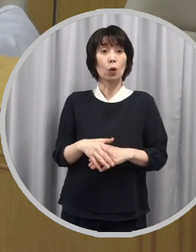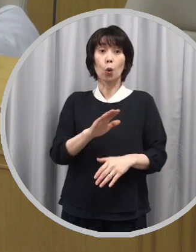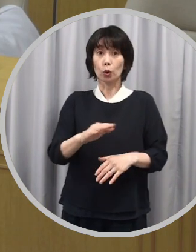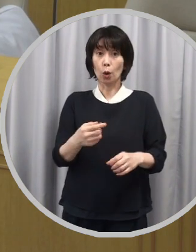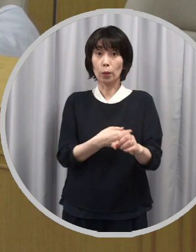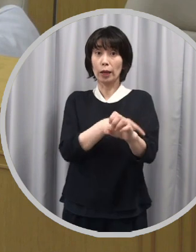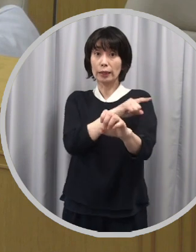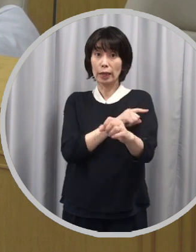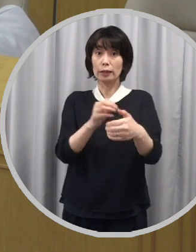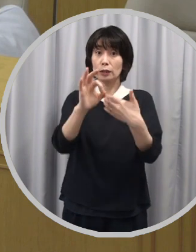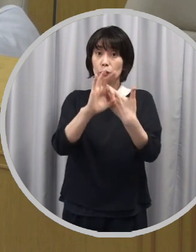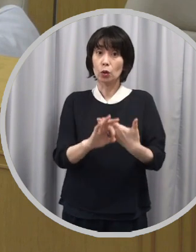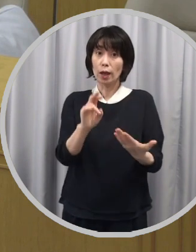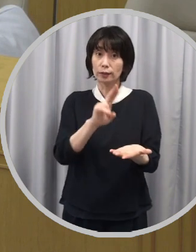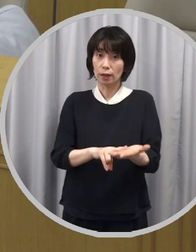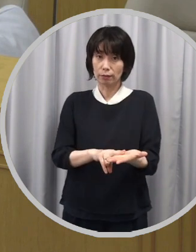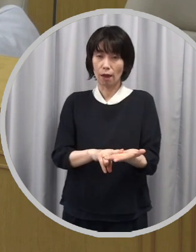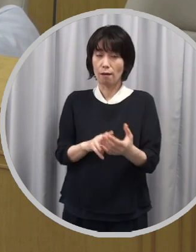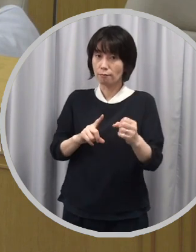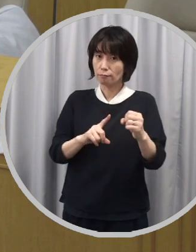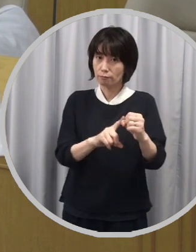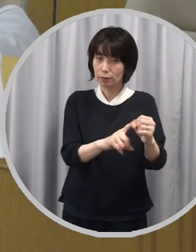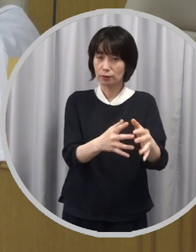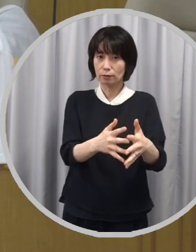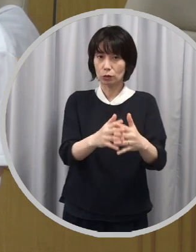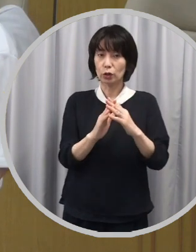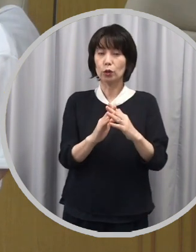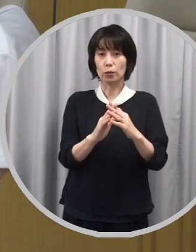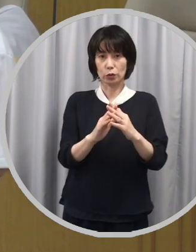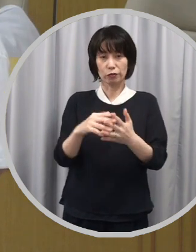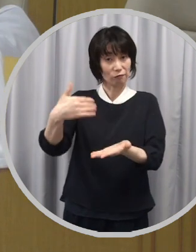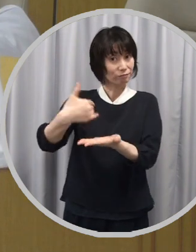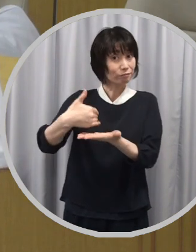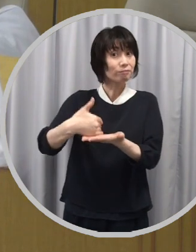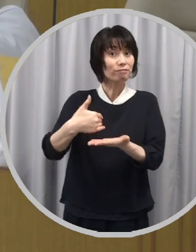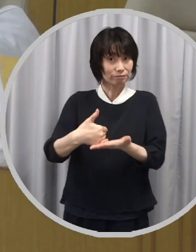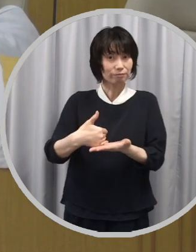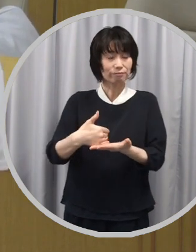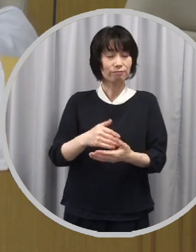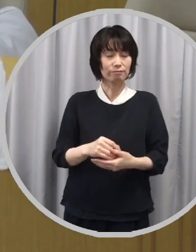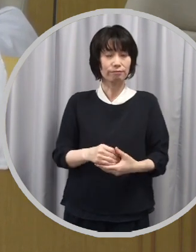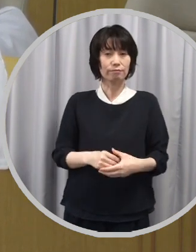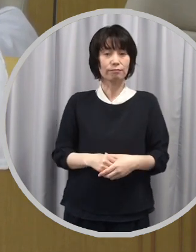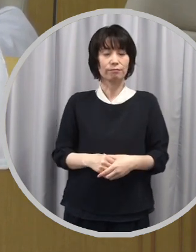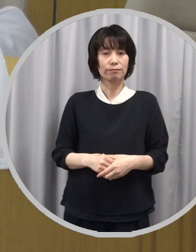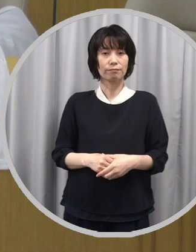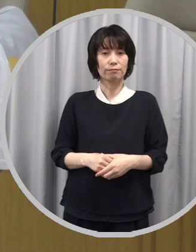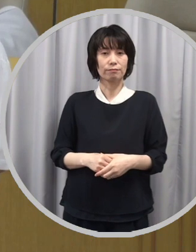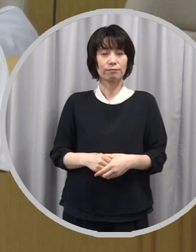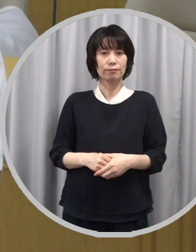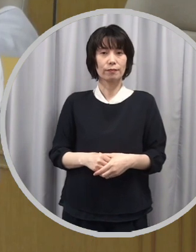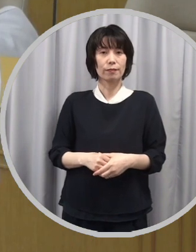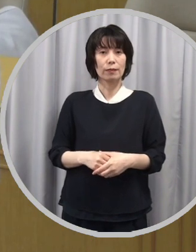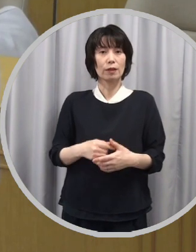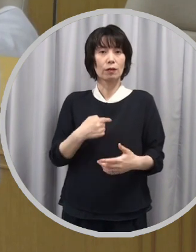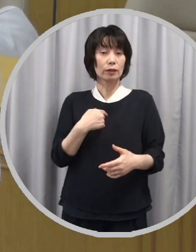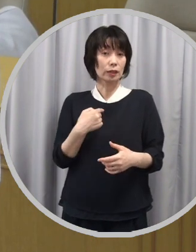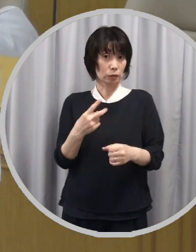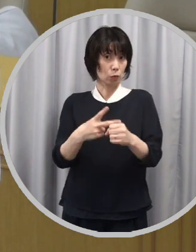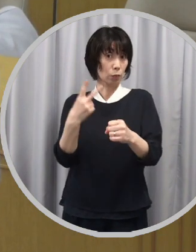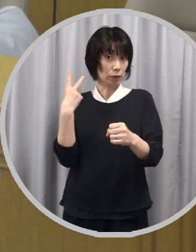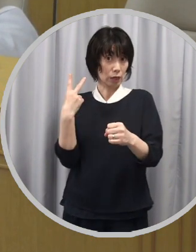条約を制定に取り組みたいということをおっしゃっておられます。私も一昨